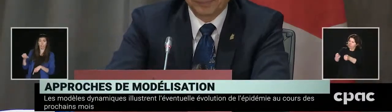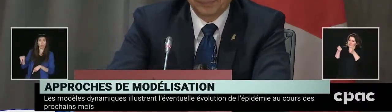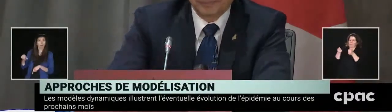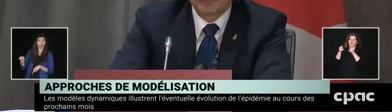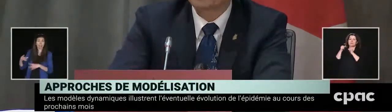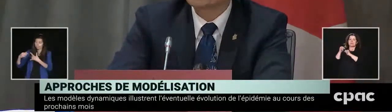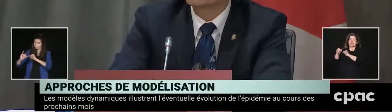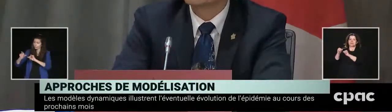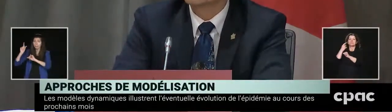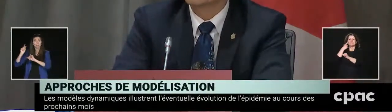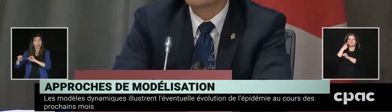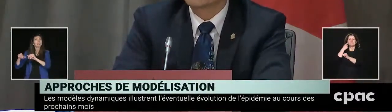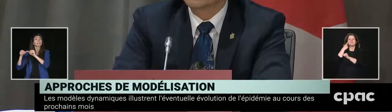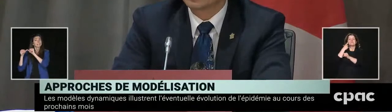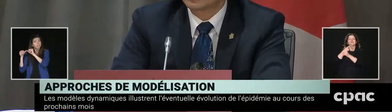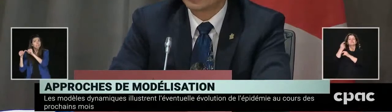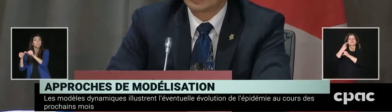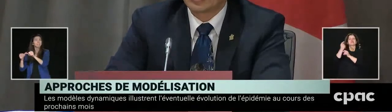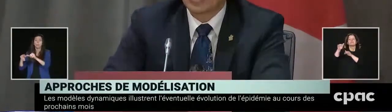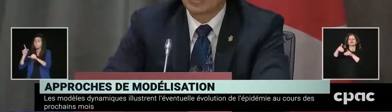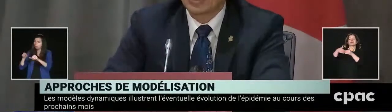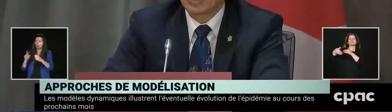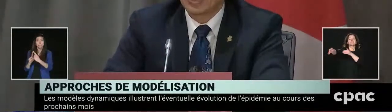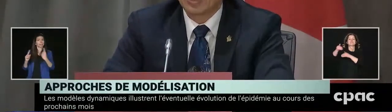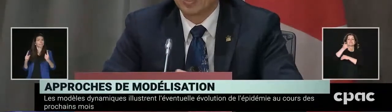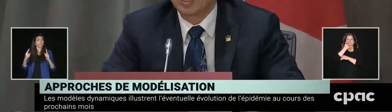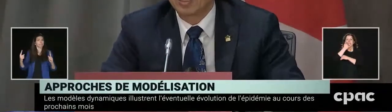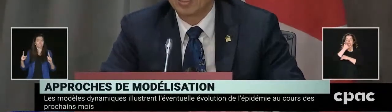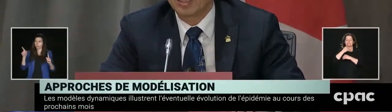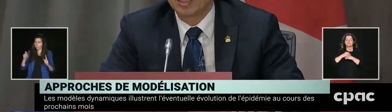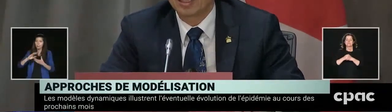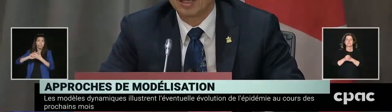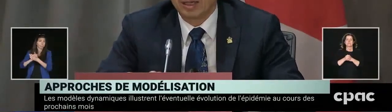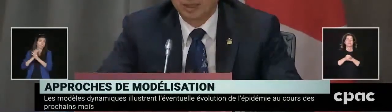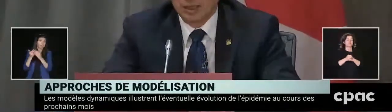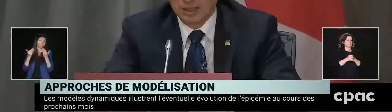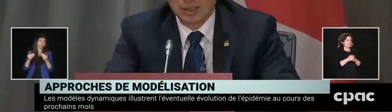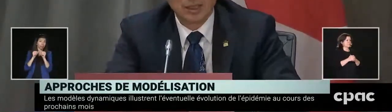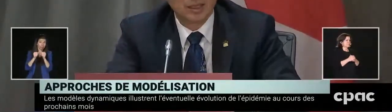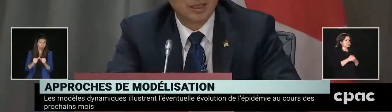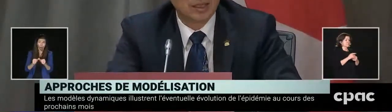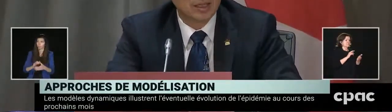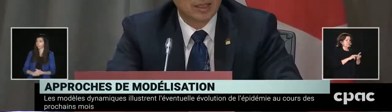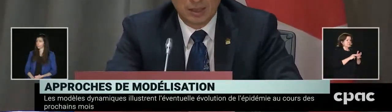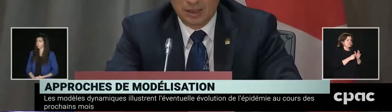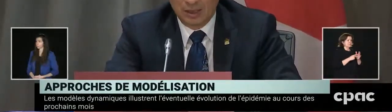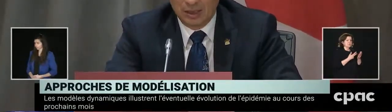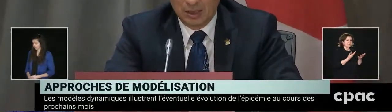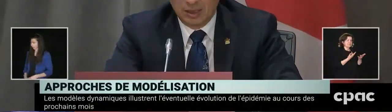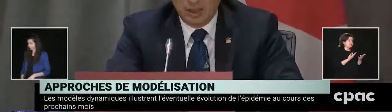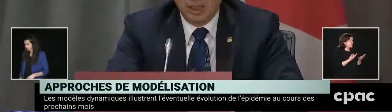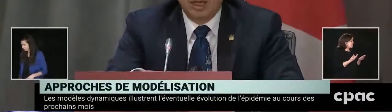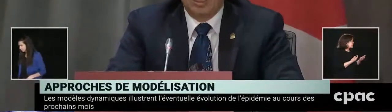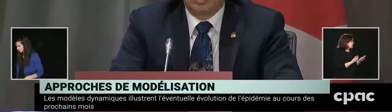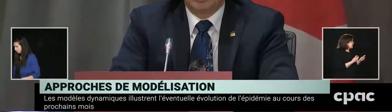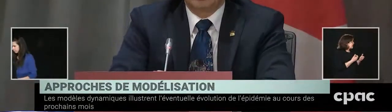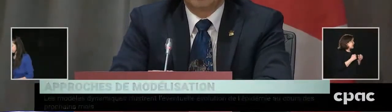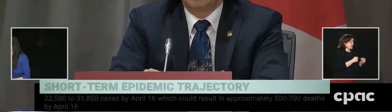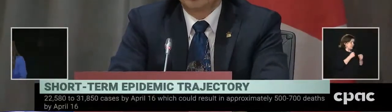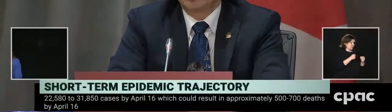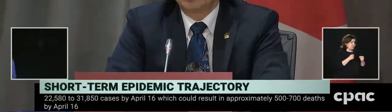prochaines. Mais si je comprends bien, c'est pas exclu que des mesures de distanciation physique durent jusqu'au mois de décembre.